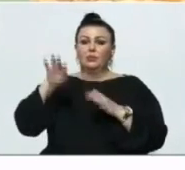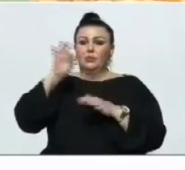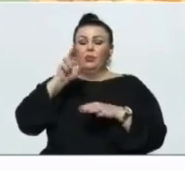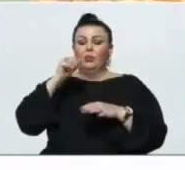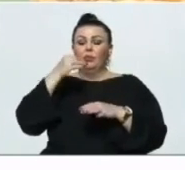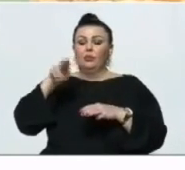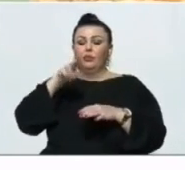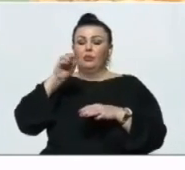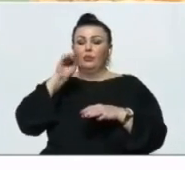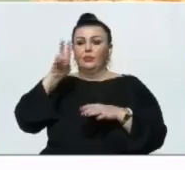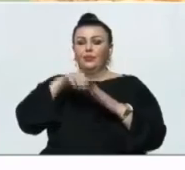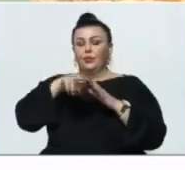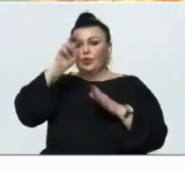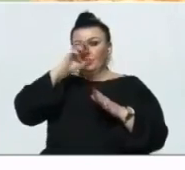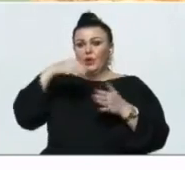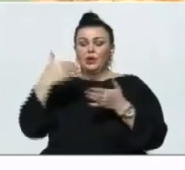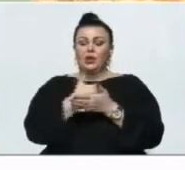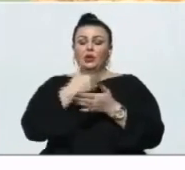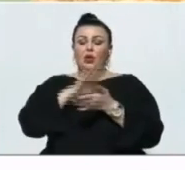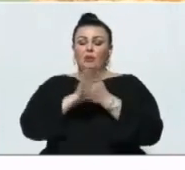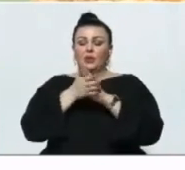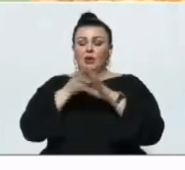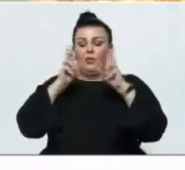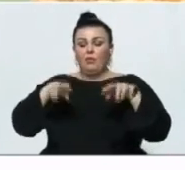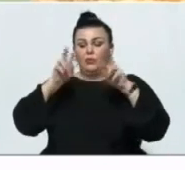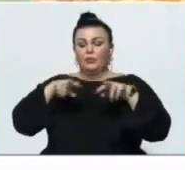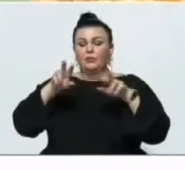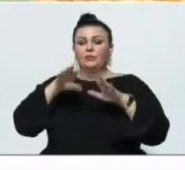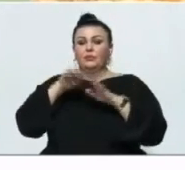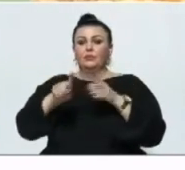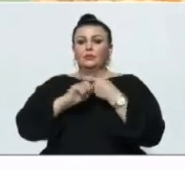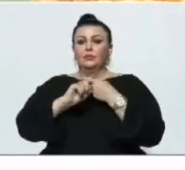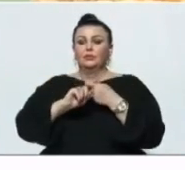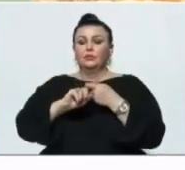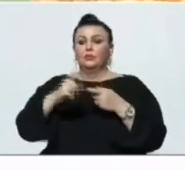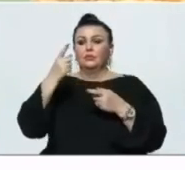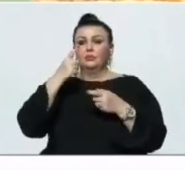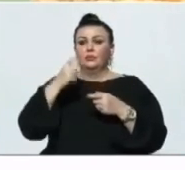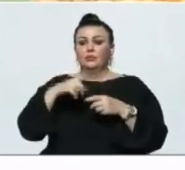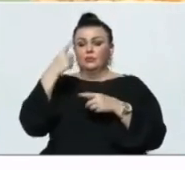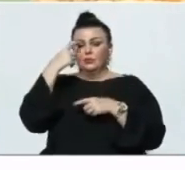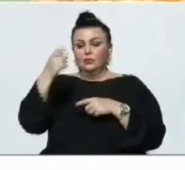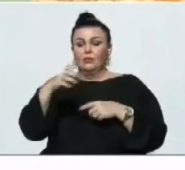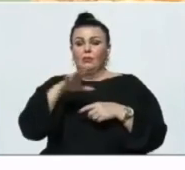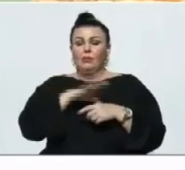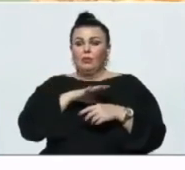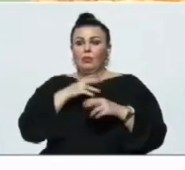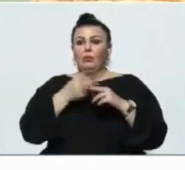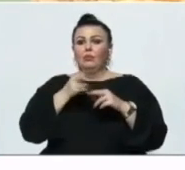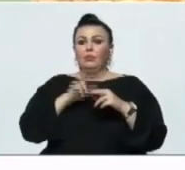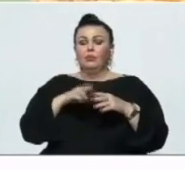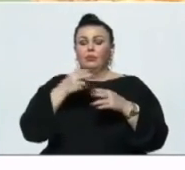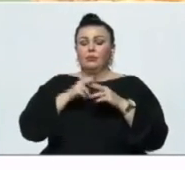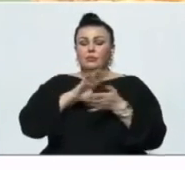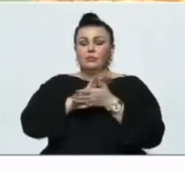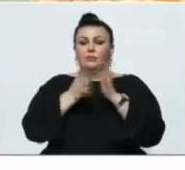Biden hökumətinə bu məsələyə yenidən baxılması ilə bağlı bir ismarıç göndərmişdi. Bu